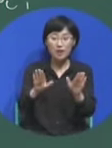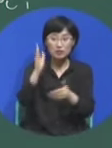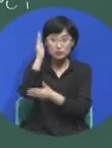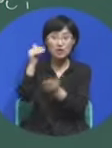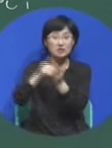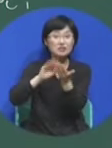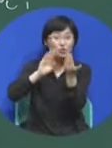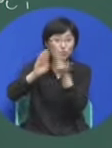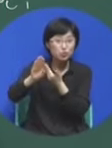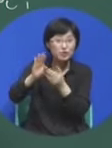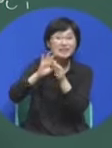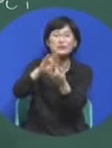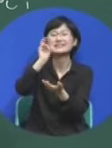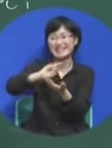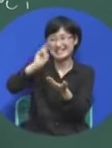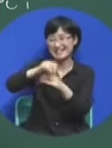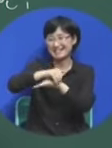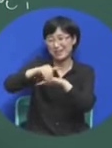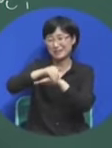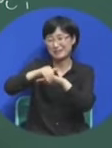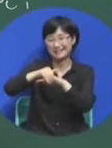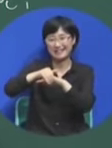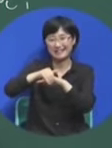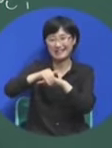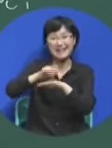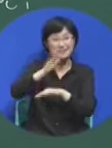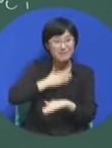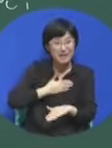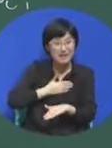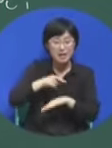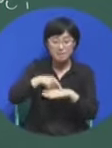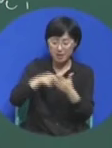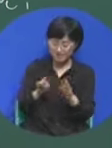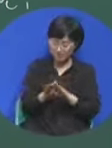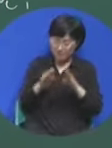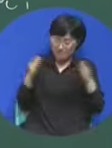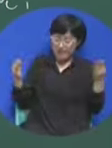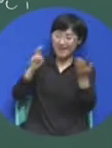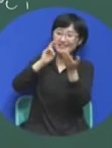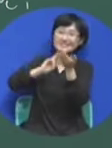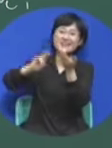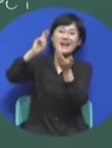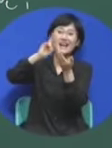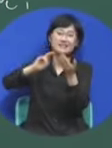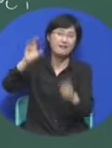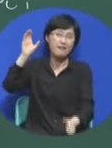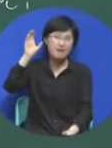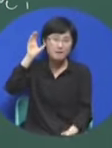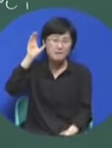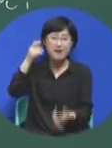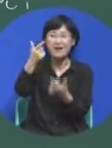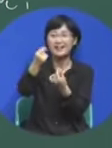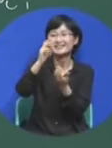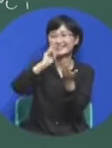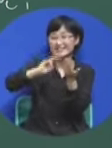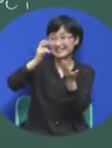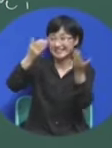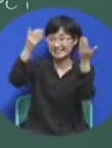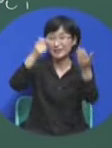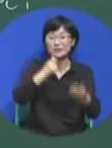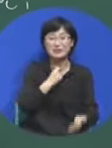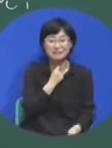愿高举以马内利的赞美在你们现场生活的一周的现场充满。 계속 찬양하는 시간을 가질 거예요. 接下来一直会唱赞美。 여러분 찬양을 통해서 마음을 활짝 여시고 하나님을 향하여 찬양하길